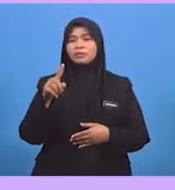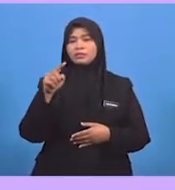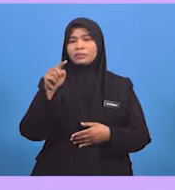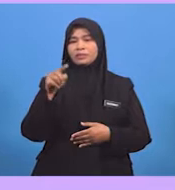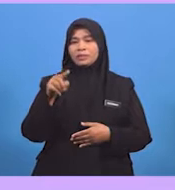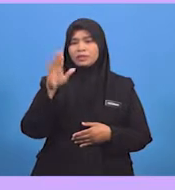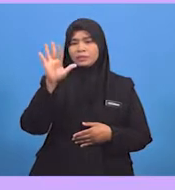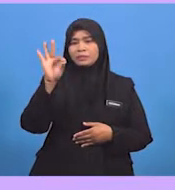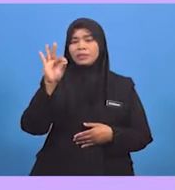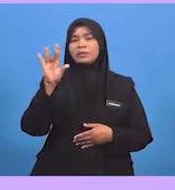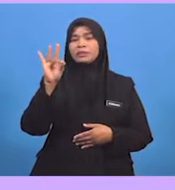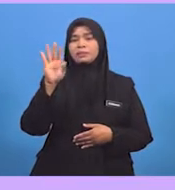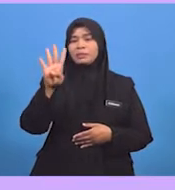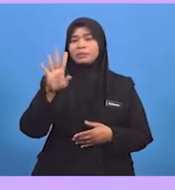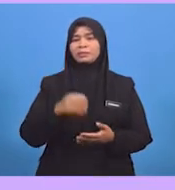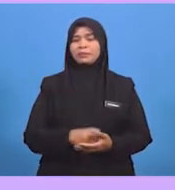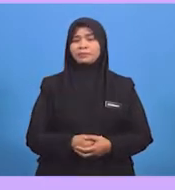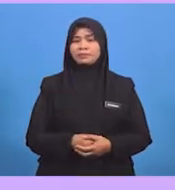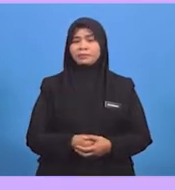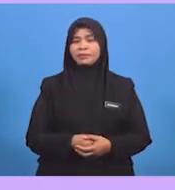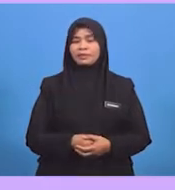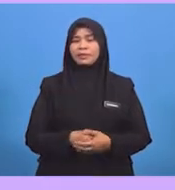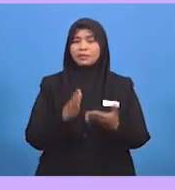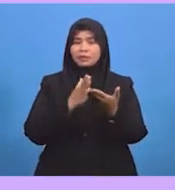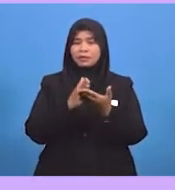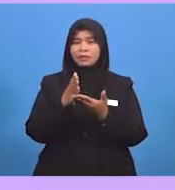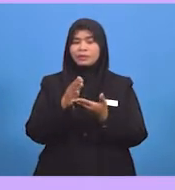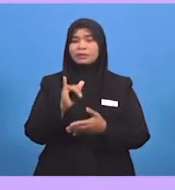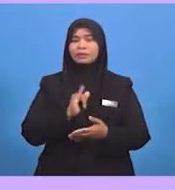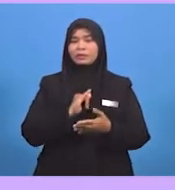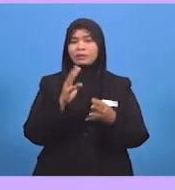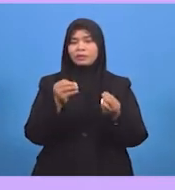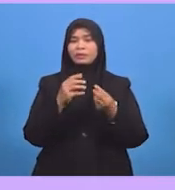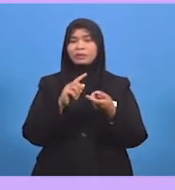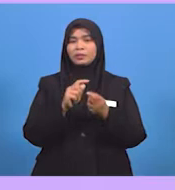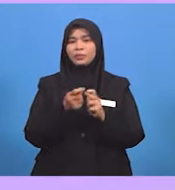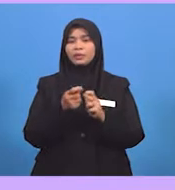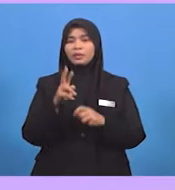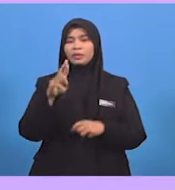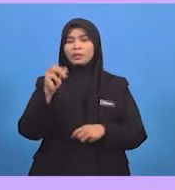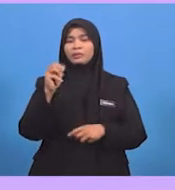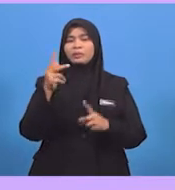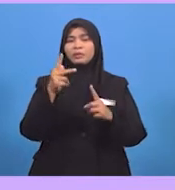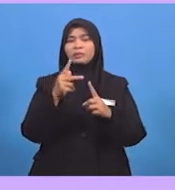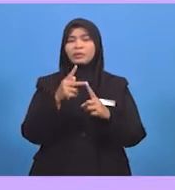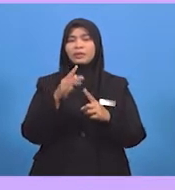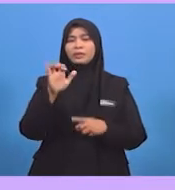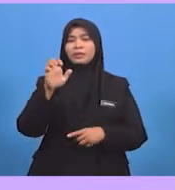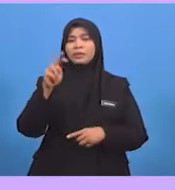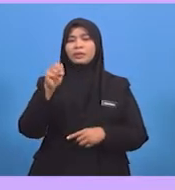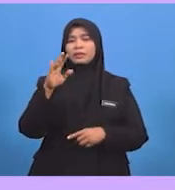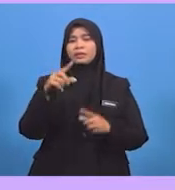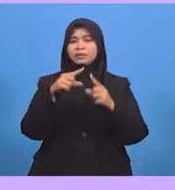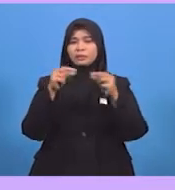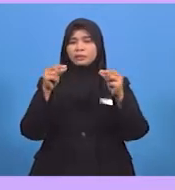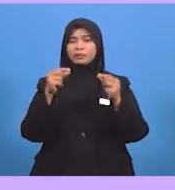RM3,984 untuk mendapatkan yen 100,000. Seterusnya, saya hendak menukarkan ringgit Malaysia kepada yen Jepun.